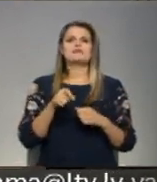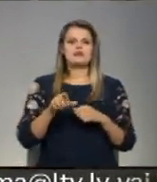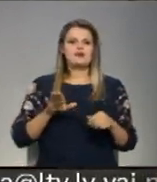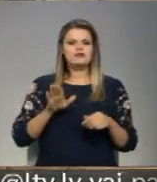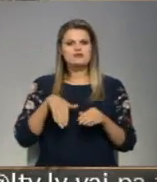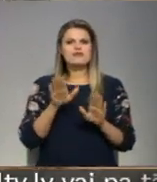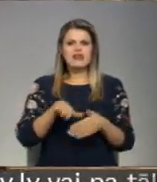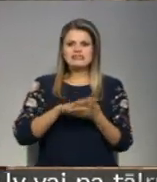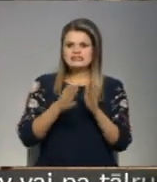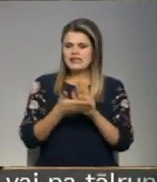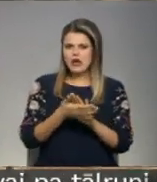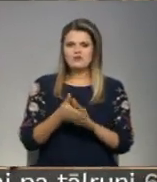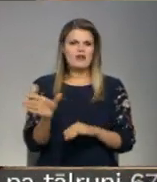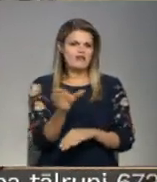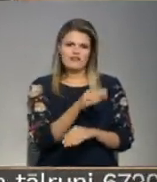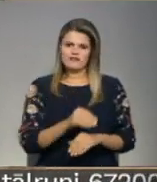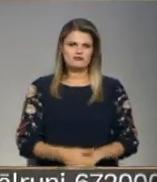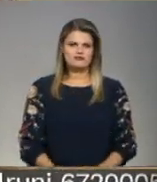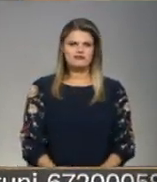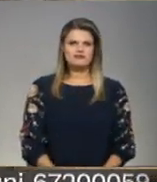varot sarunāt.